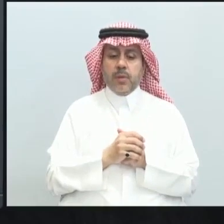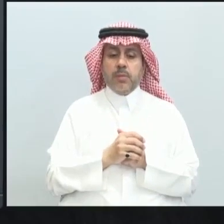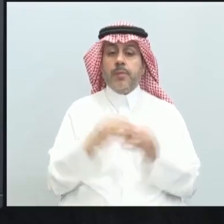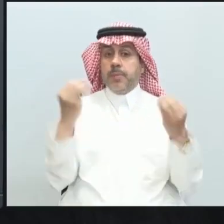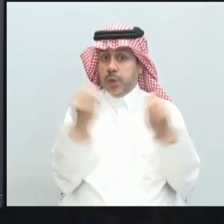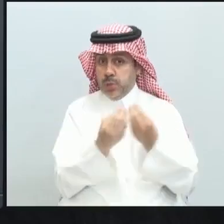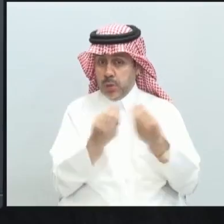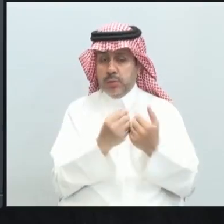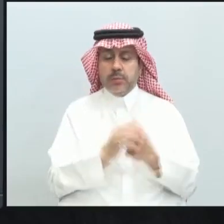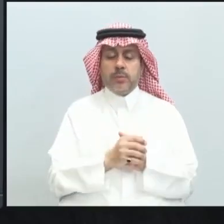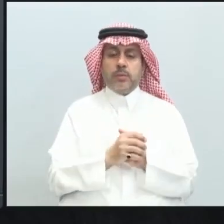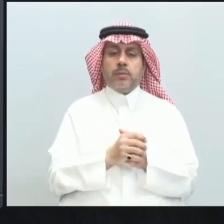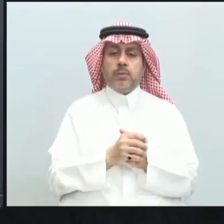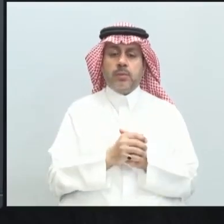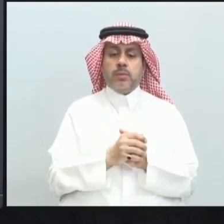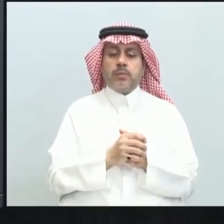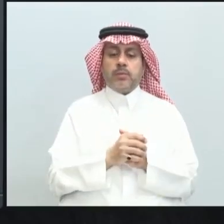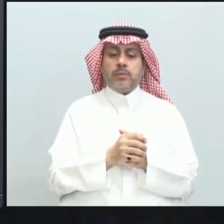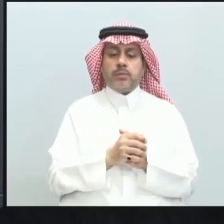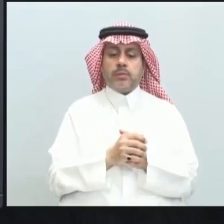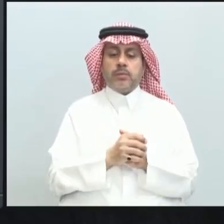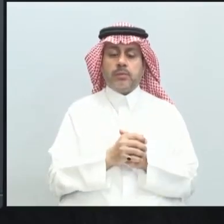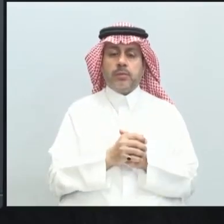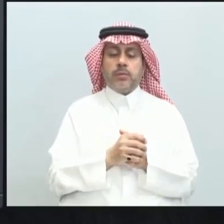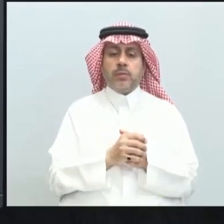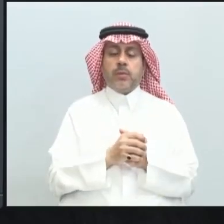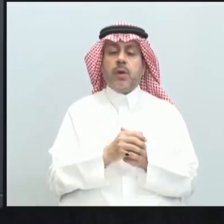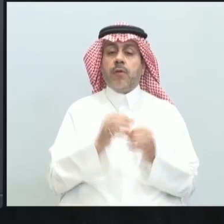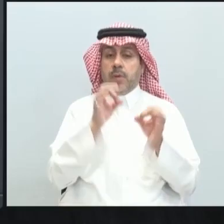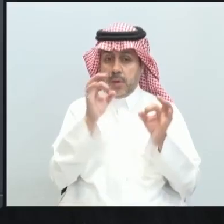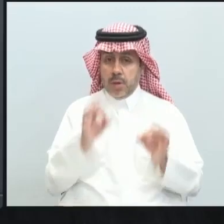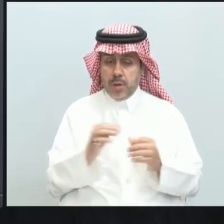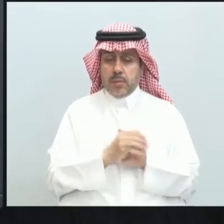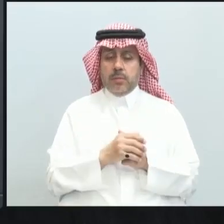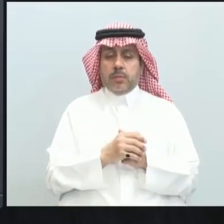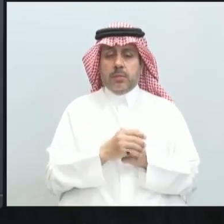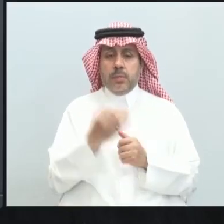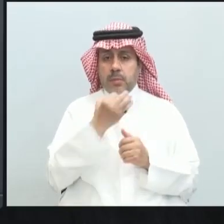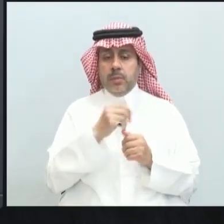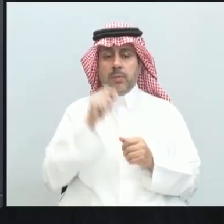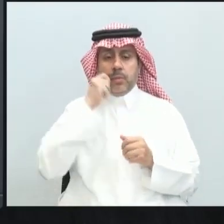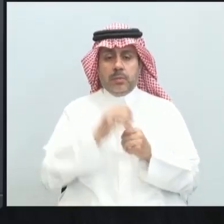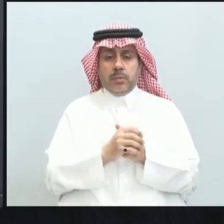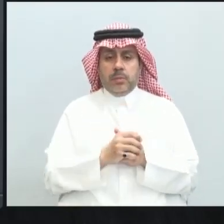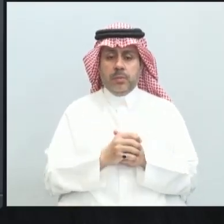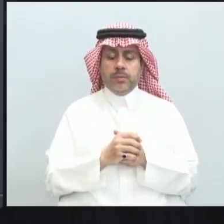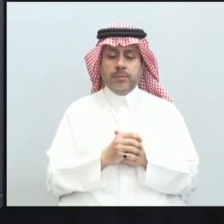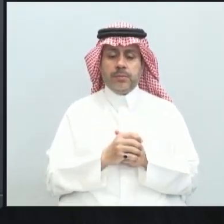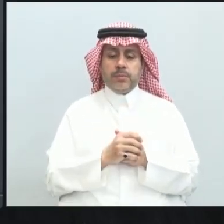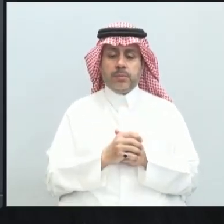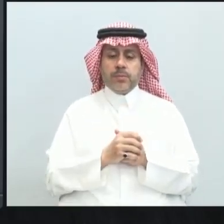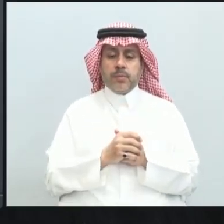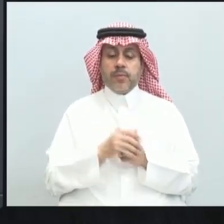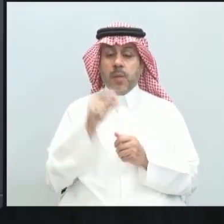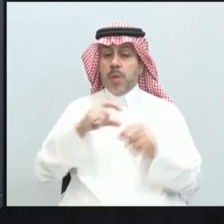يجمعون ثم تلا هذه الايه الكريمه قل بفضل الله وبرحمته فبذلك فليفرحوا هو خير مما